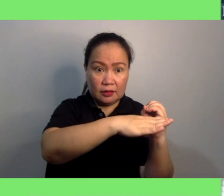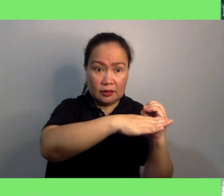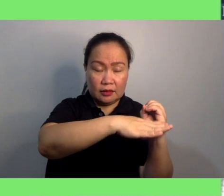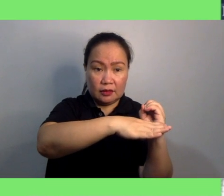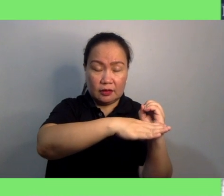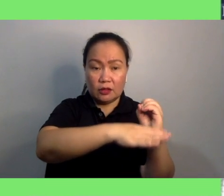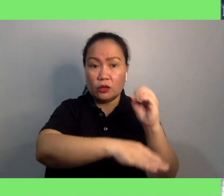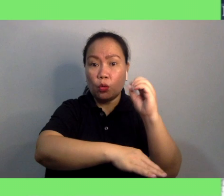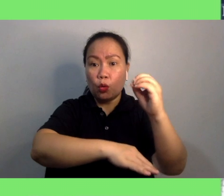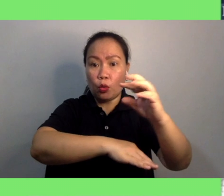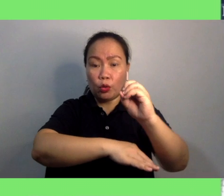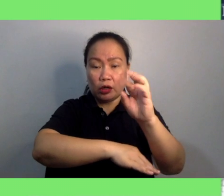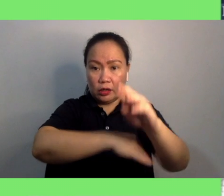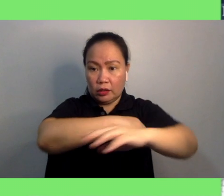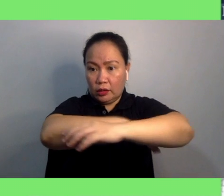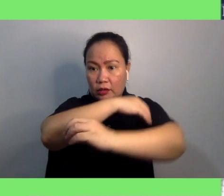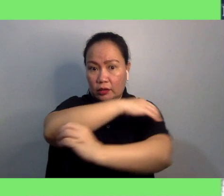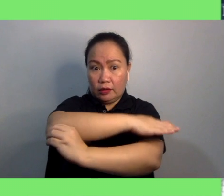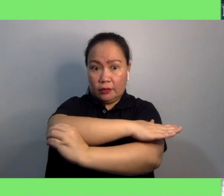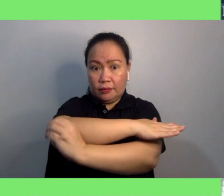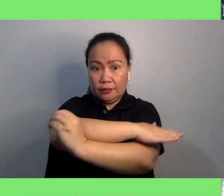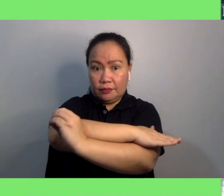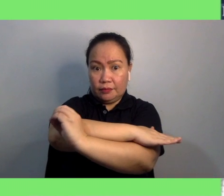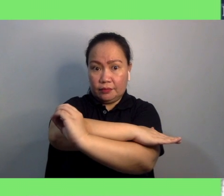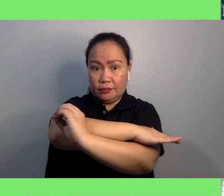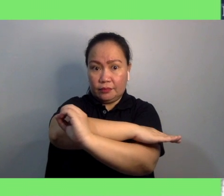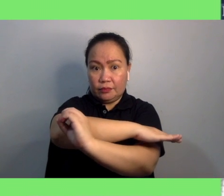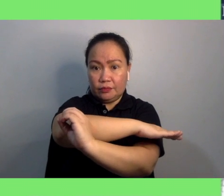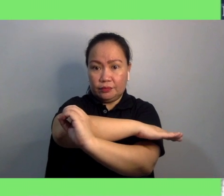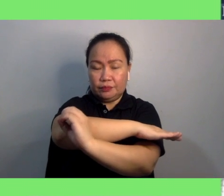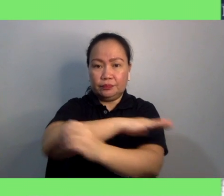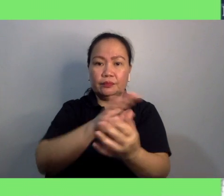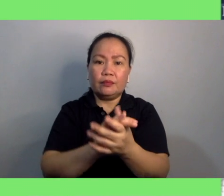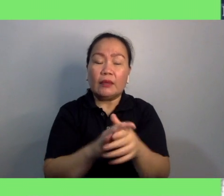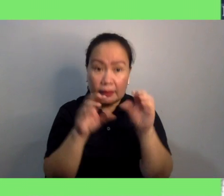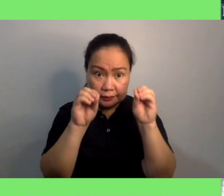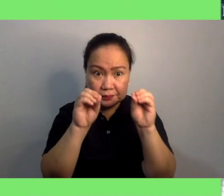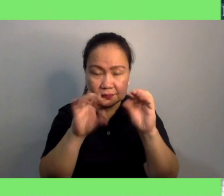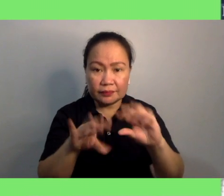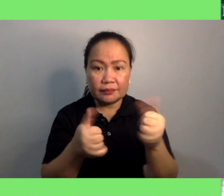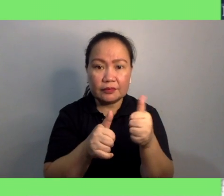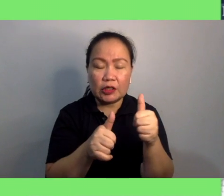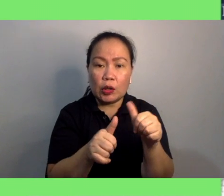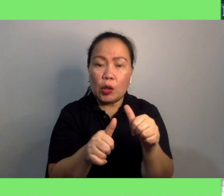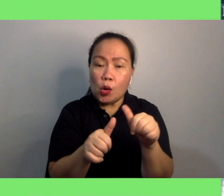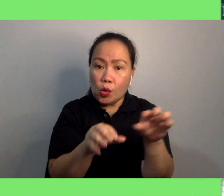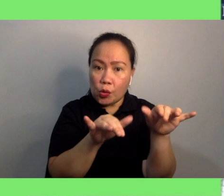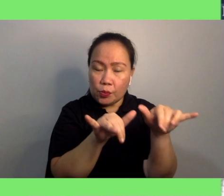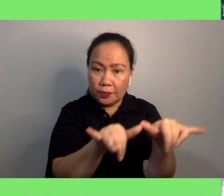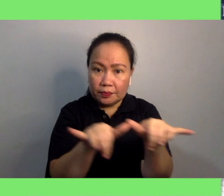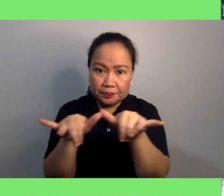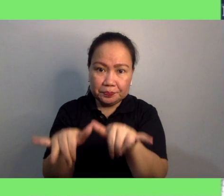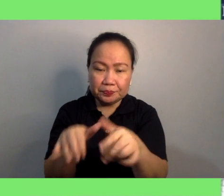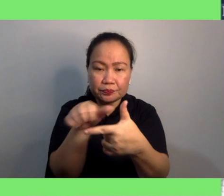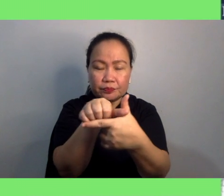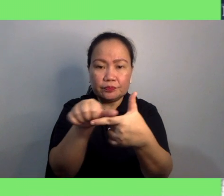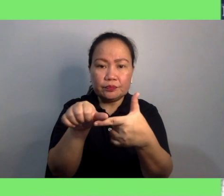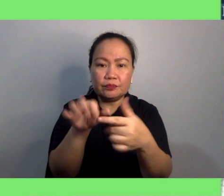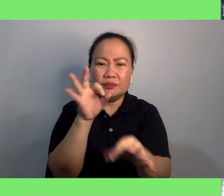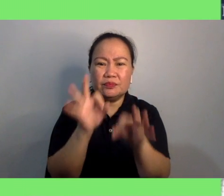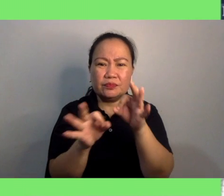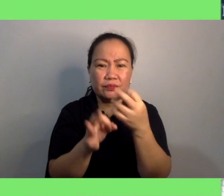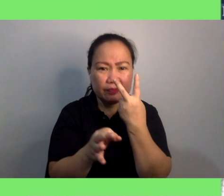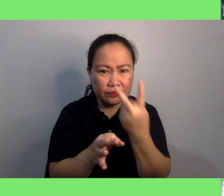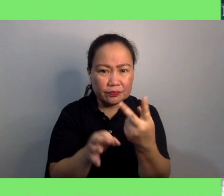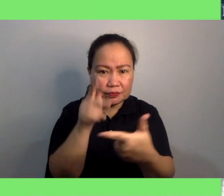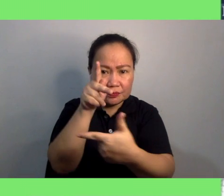tuturuan ko kayo kung paano gamitin ang protractor at paano kunin ang measure ng angles. Okay, so kung ito ang